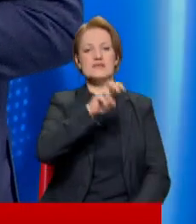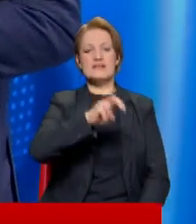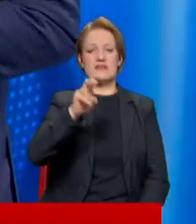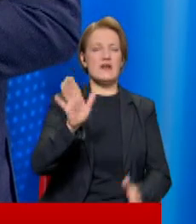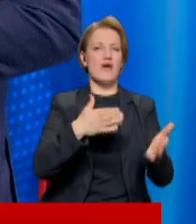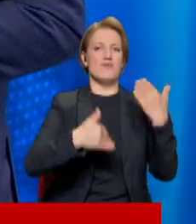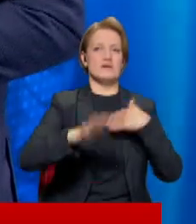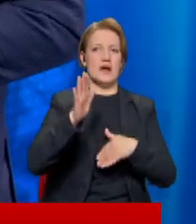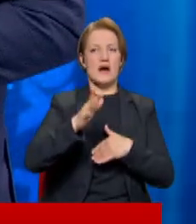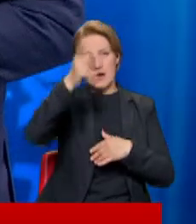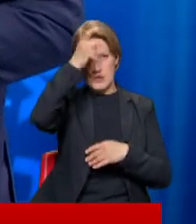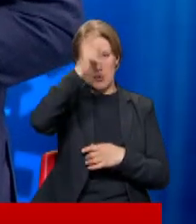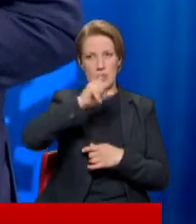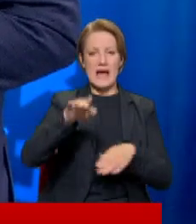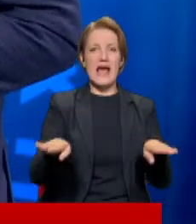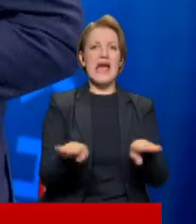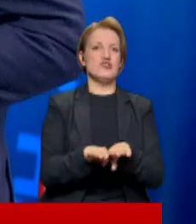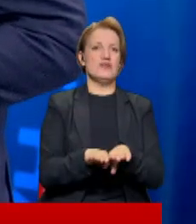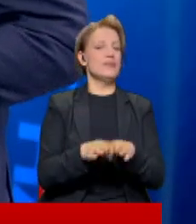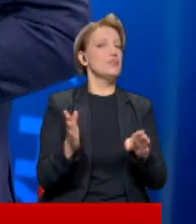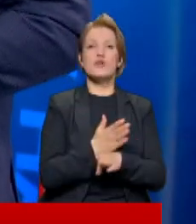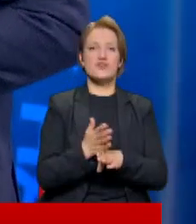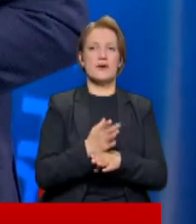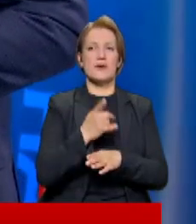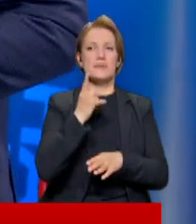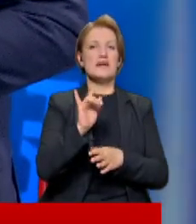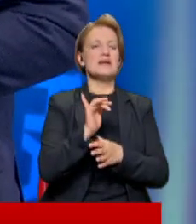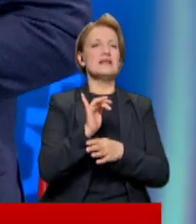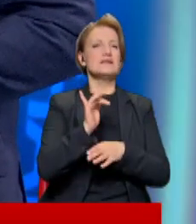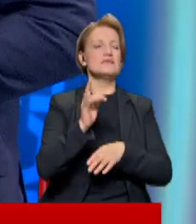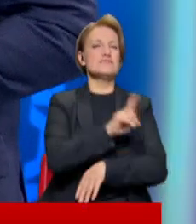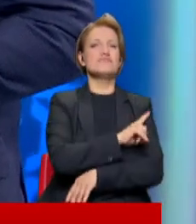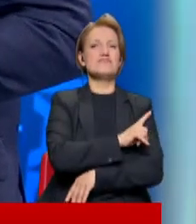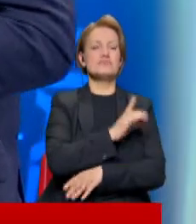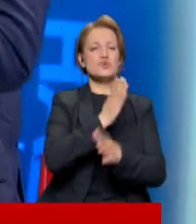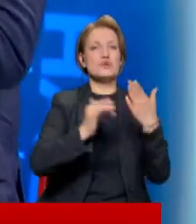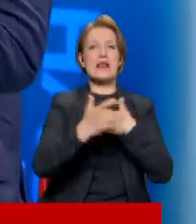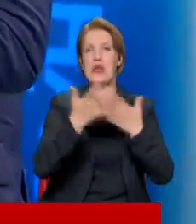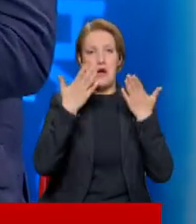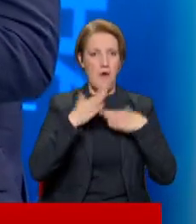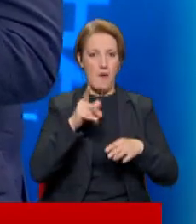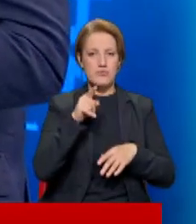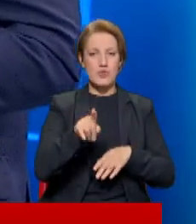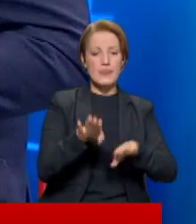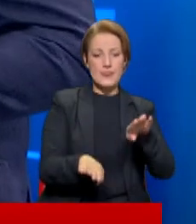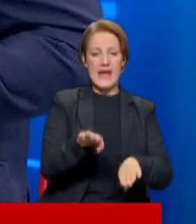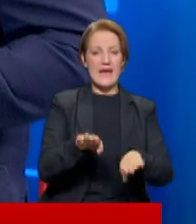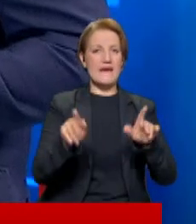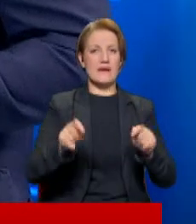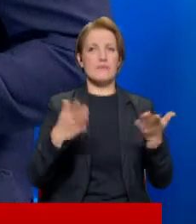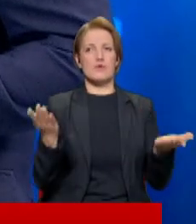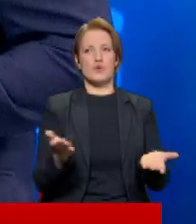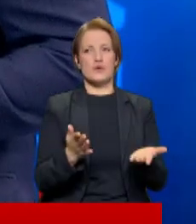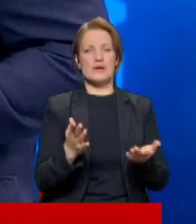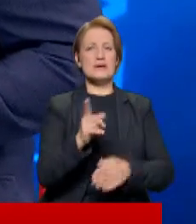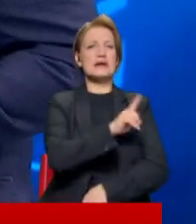daha fazladır Türkiye'de eşittir Niye bir nitelikli yüksek lisansınız yok iki Çünkü bu dengeyi sağlayamıyoruz Yetkin